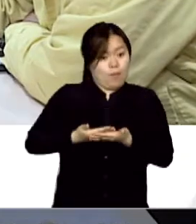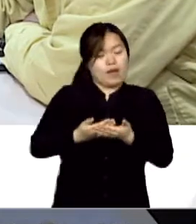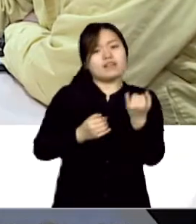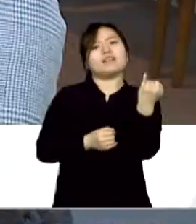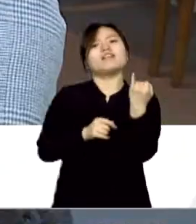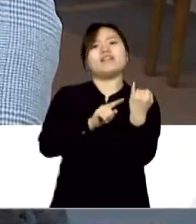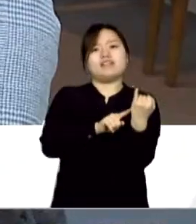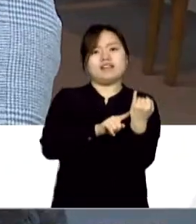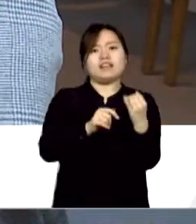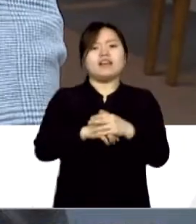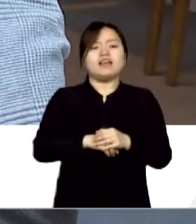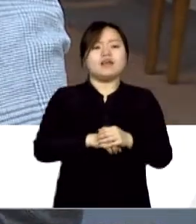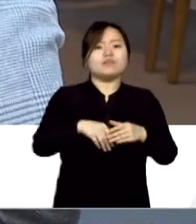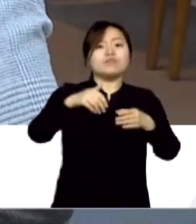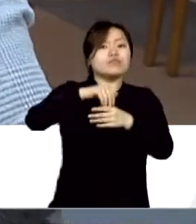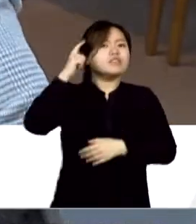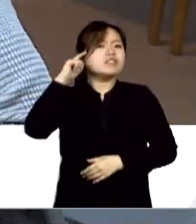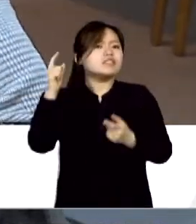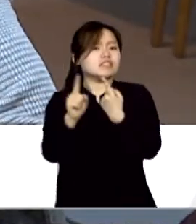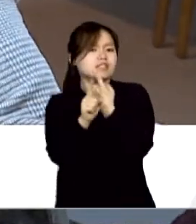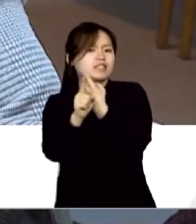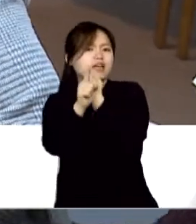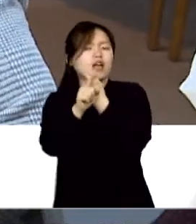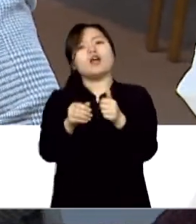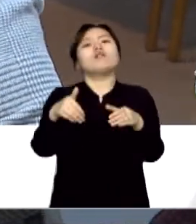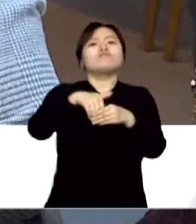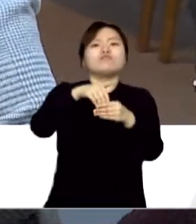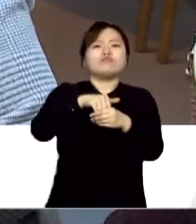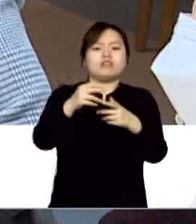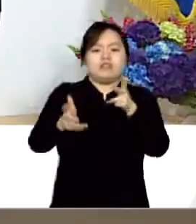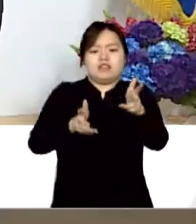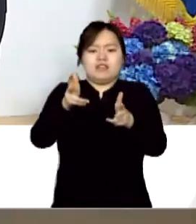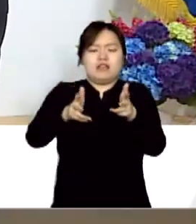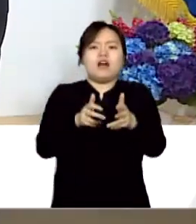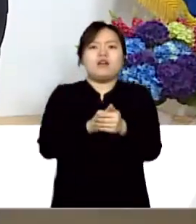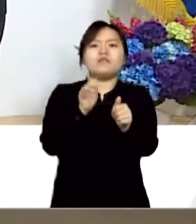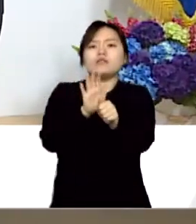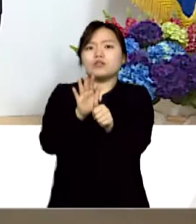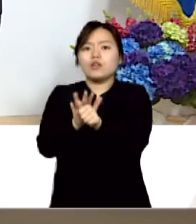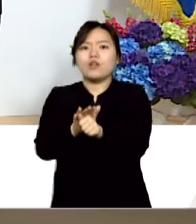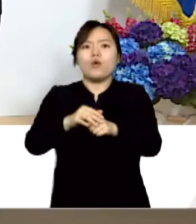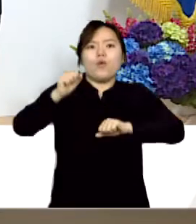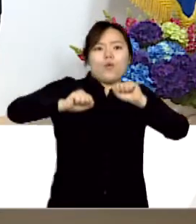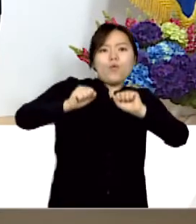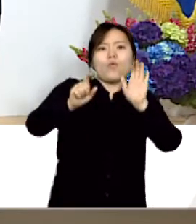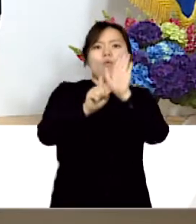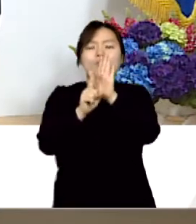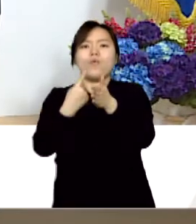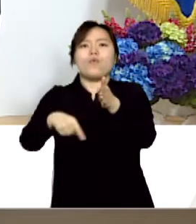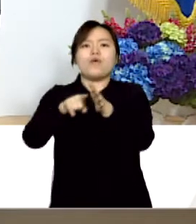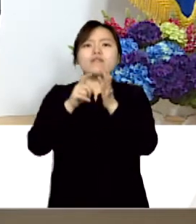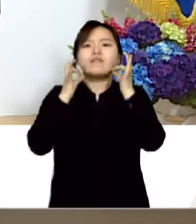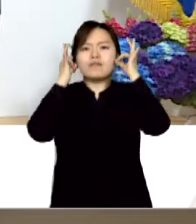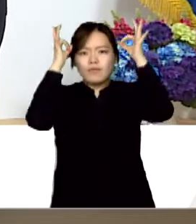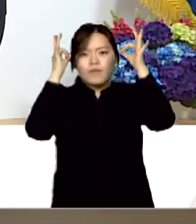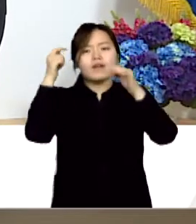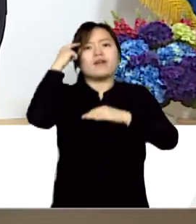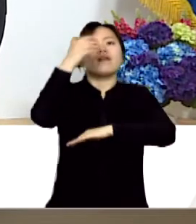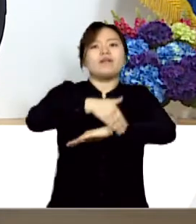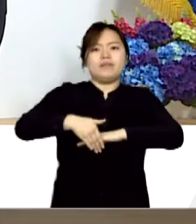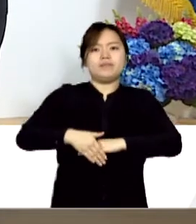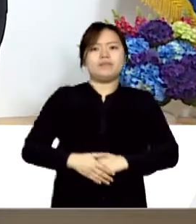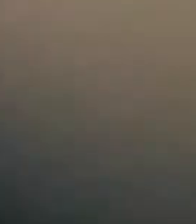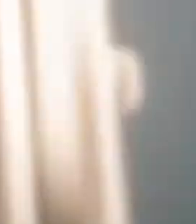씨는 다문화 인식 개선 프로그램 등 다문화 사업을 지원하는 한편 시 홍보를 위한 적극적인 행보를 이어갈